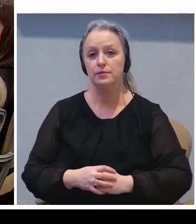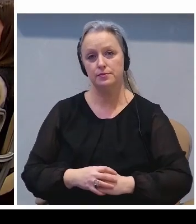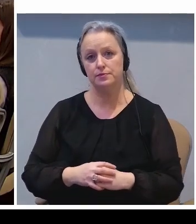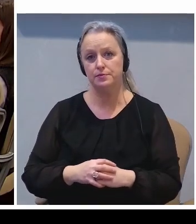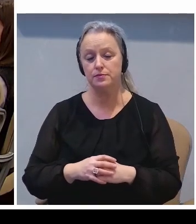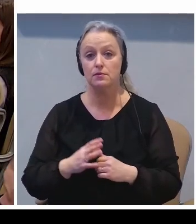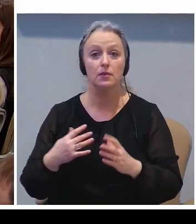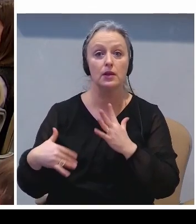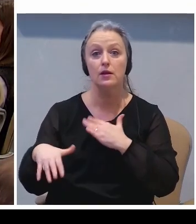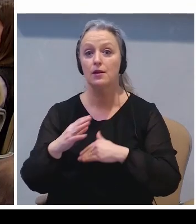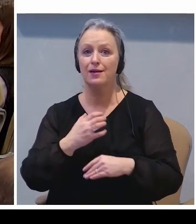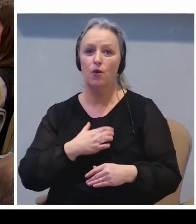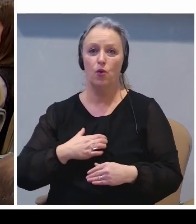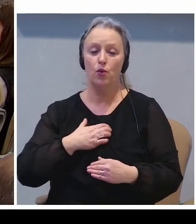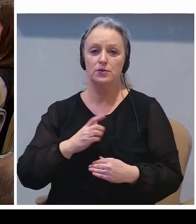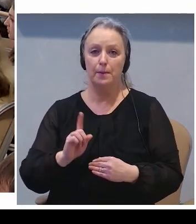Ja mis kõige olulisem,